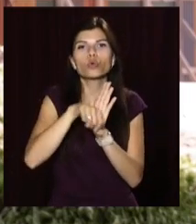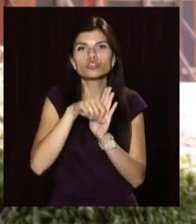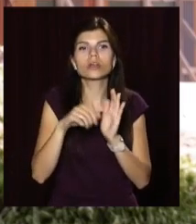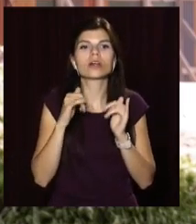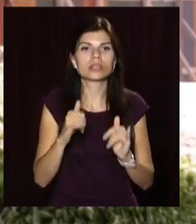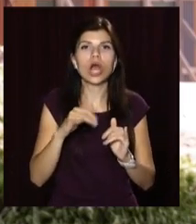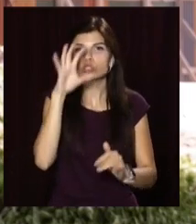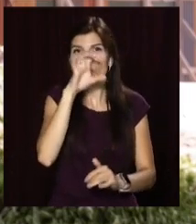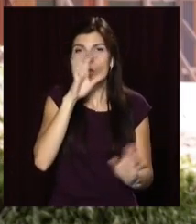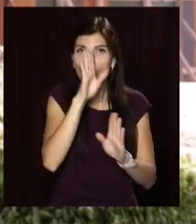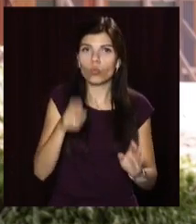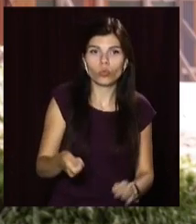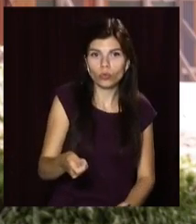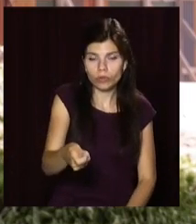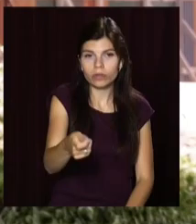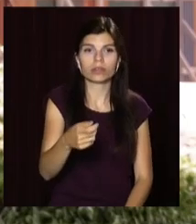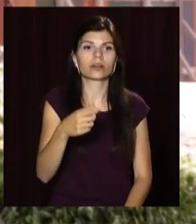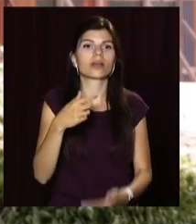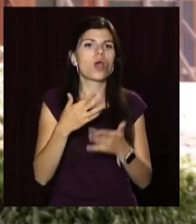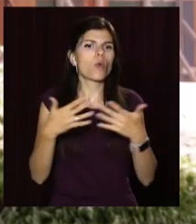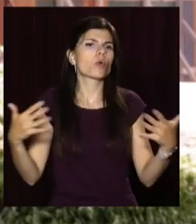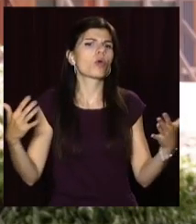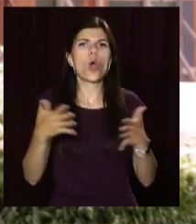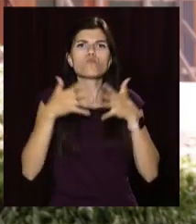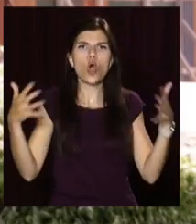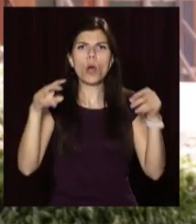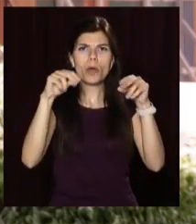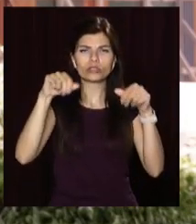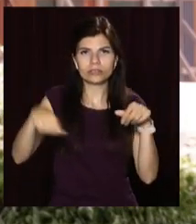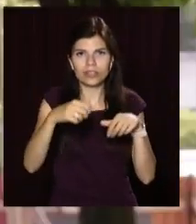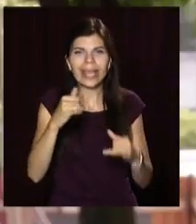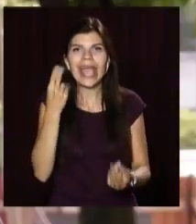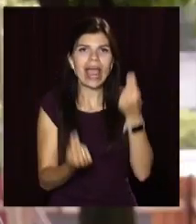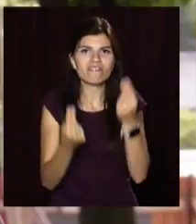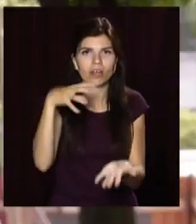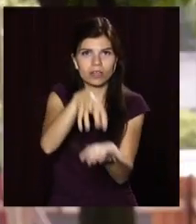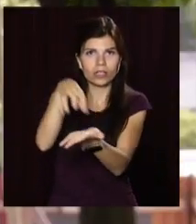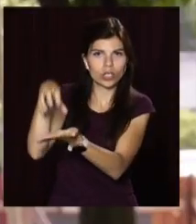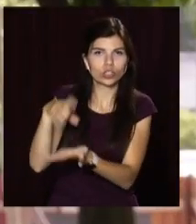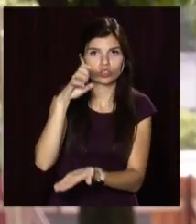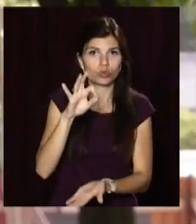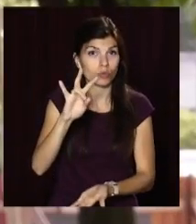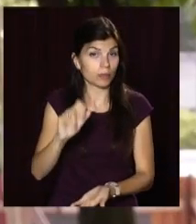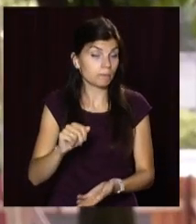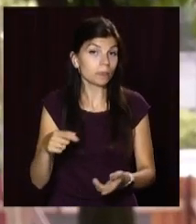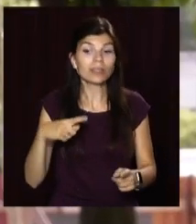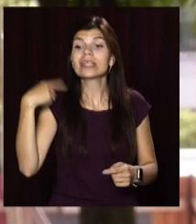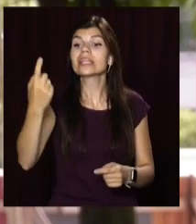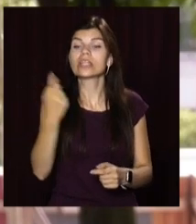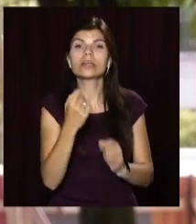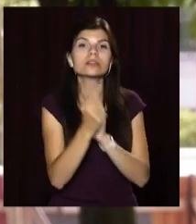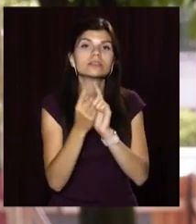выгула собак, амфитеатра, больших песочниц и игровых зон. На следующей неделе приступаем к